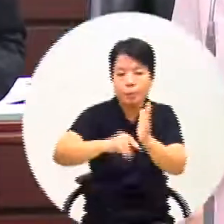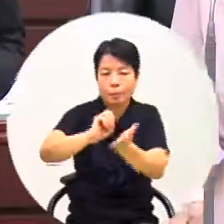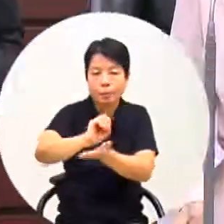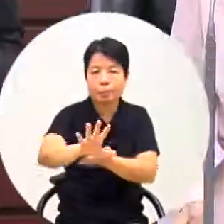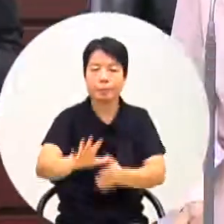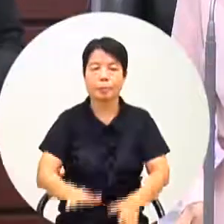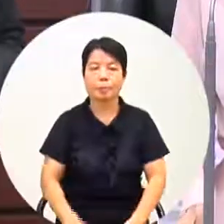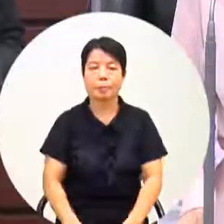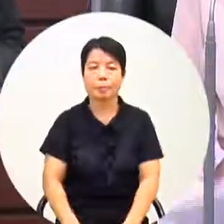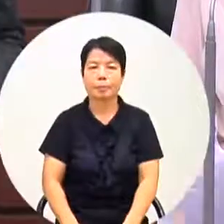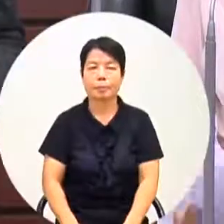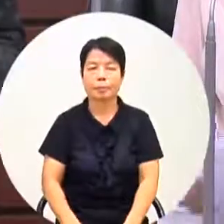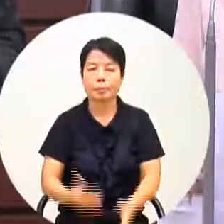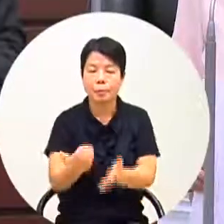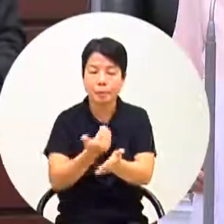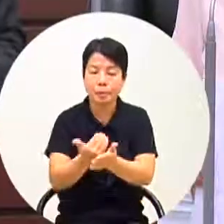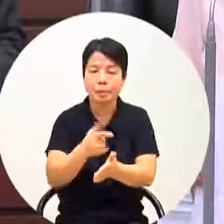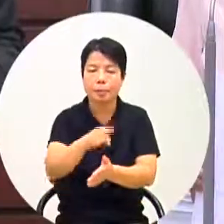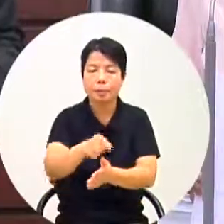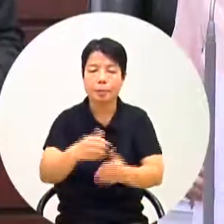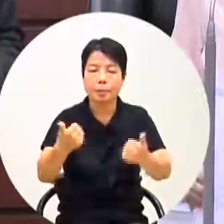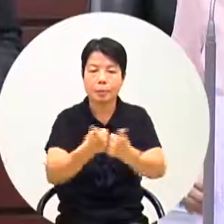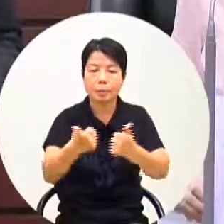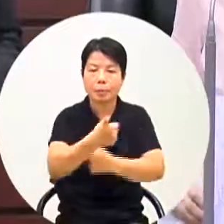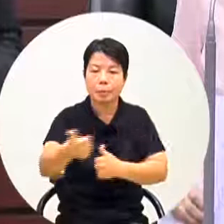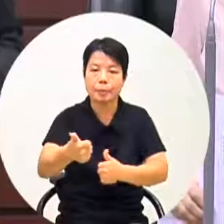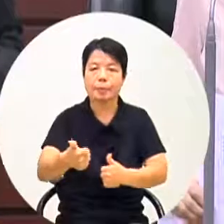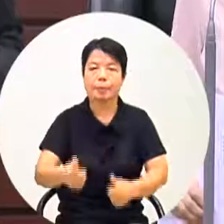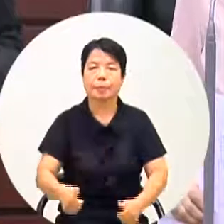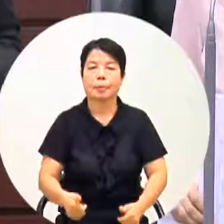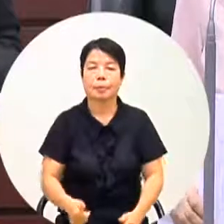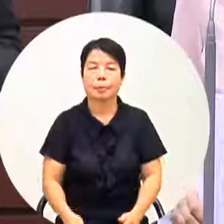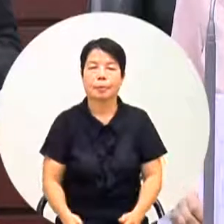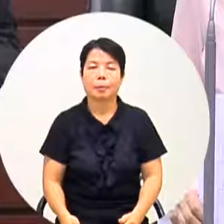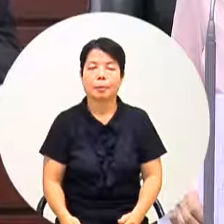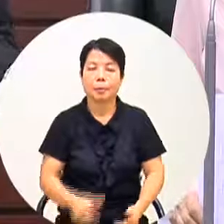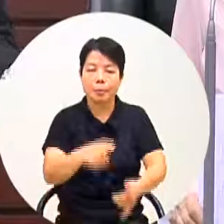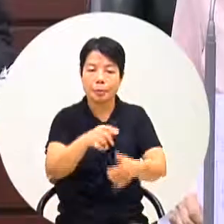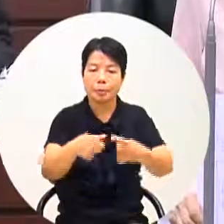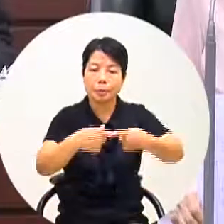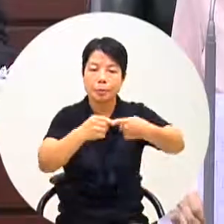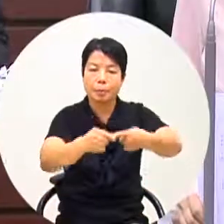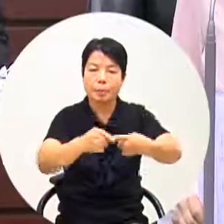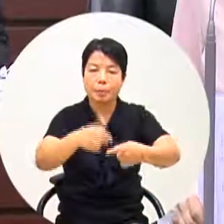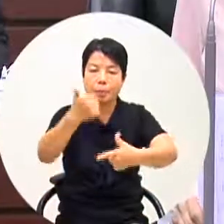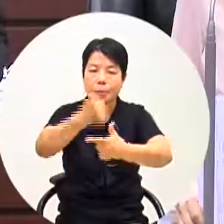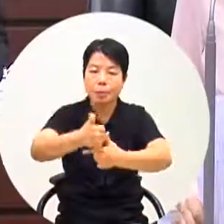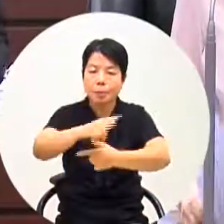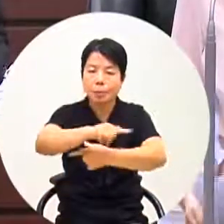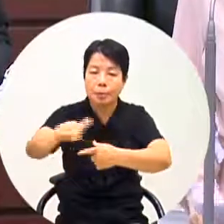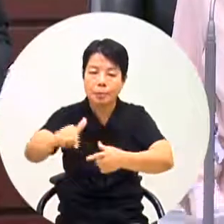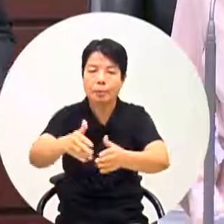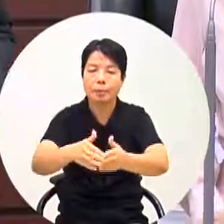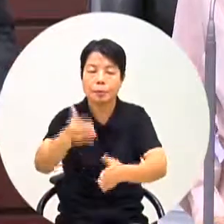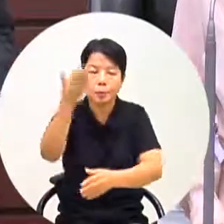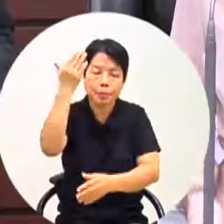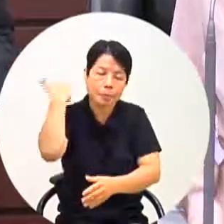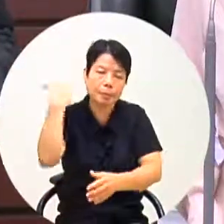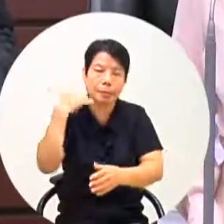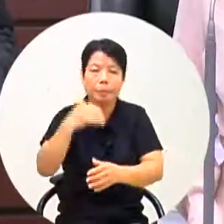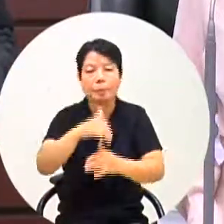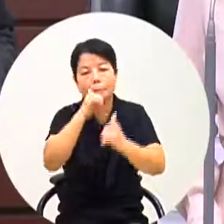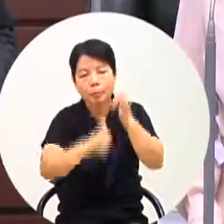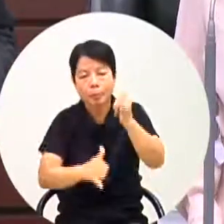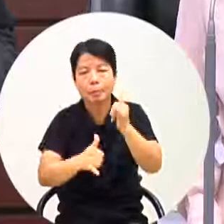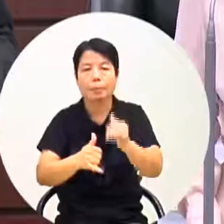先，刚当然我们也知道说，议员第一个提到的是所谓的建物的当初的时空背景，包括说